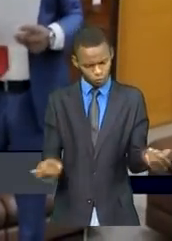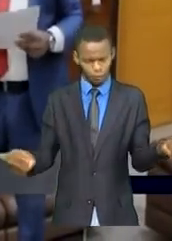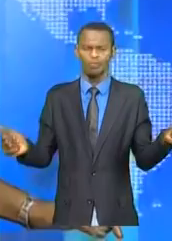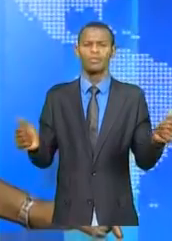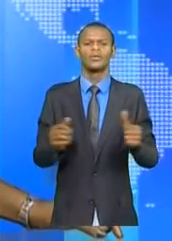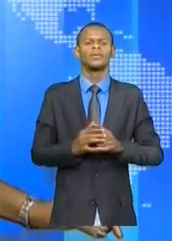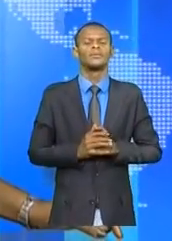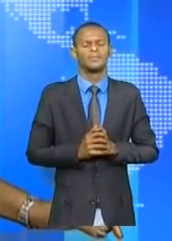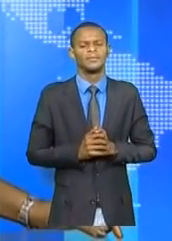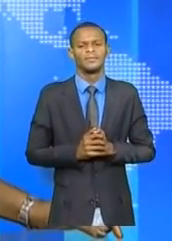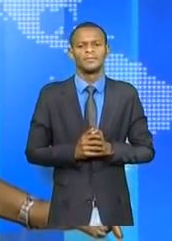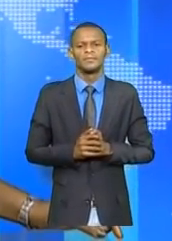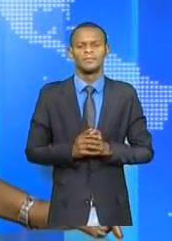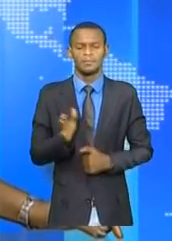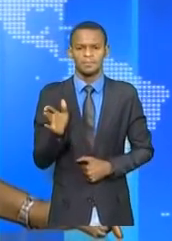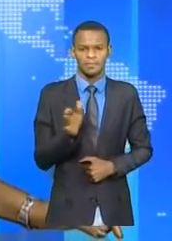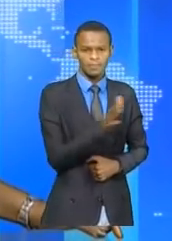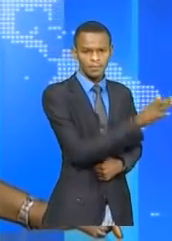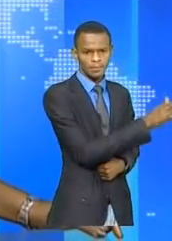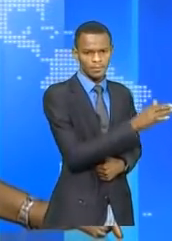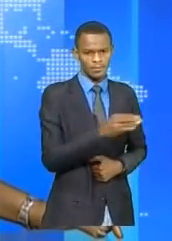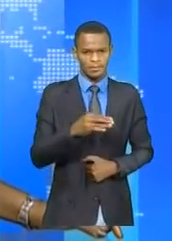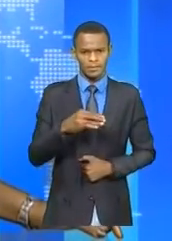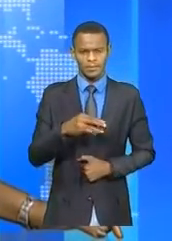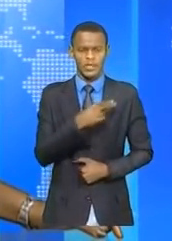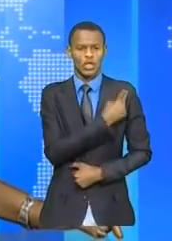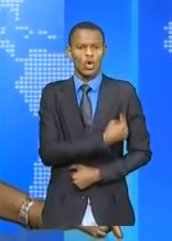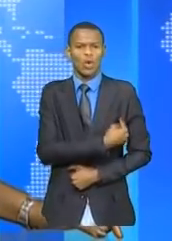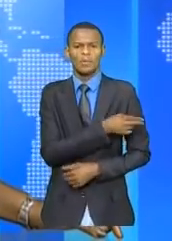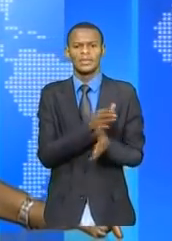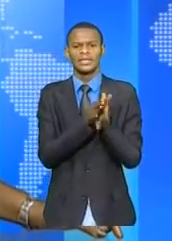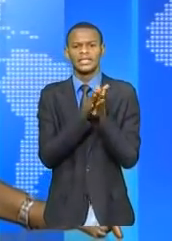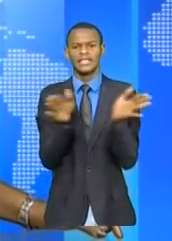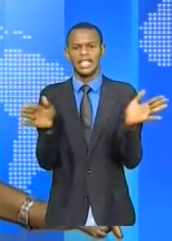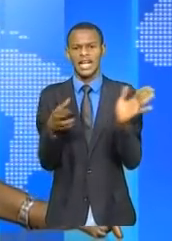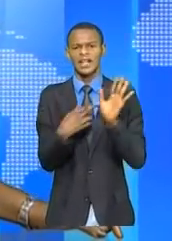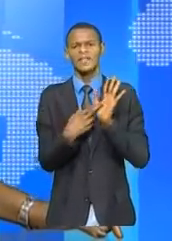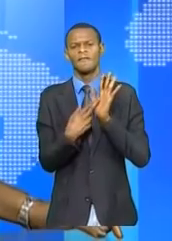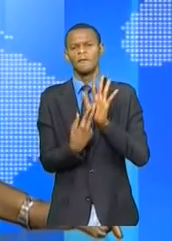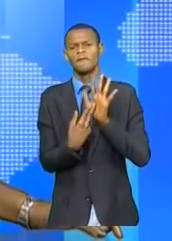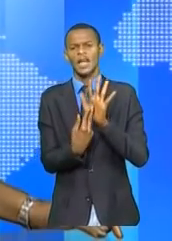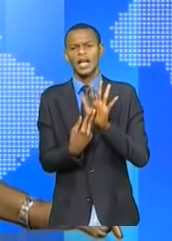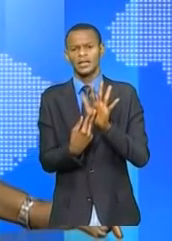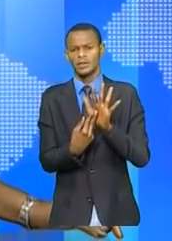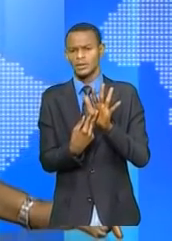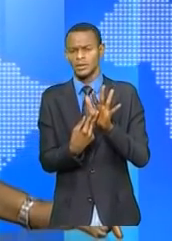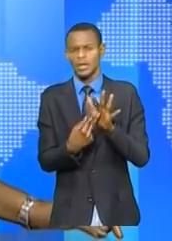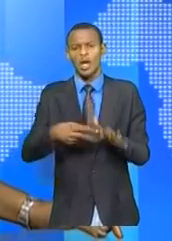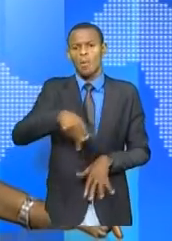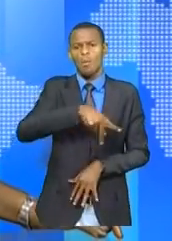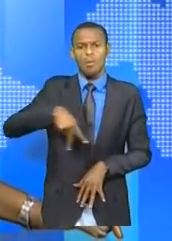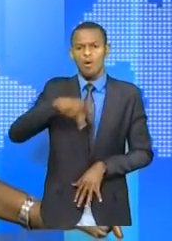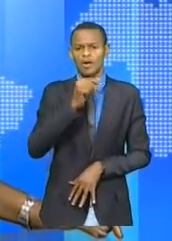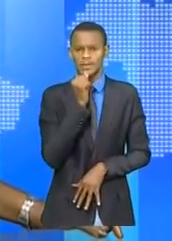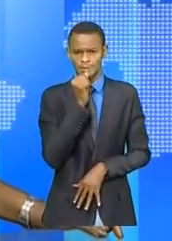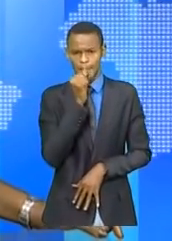maux. L'hôpital général de référence de la province de Maïndombé a bénéficié de matériel et kits